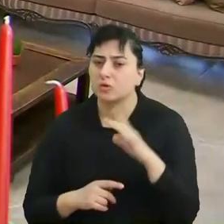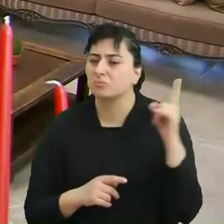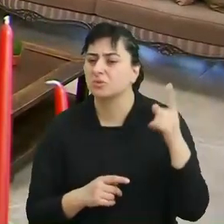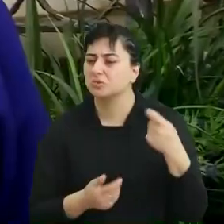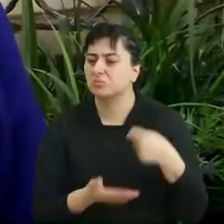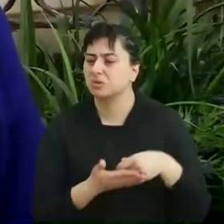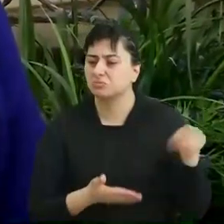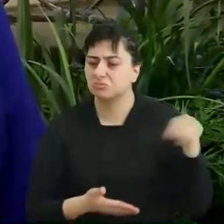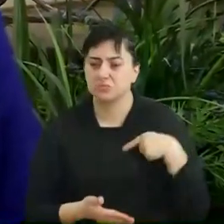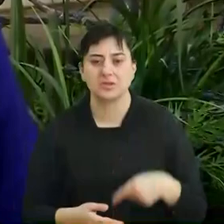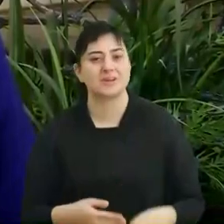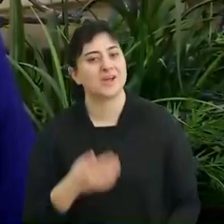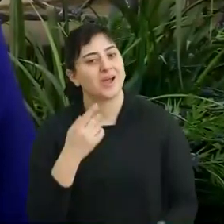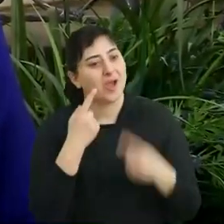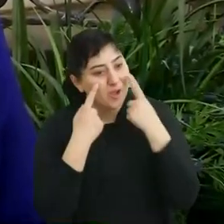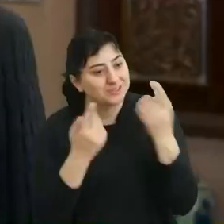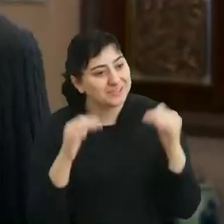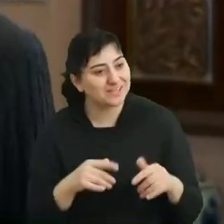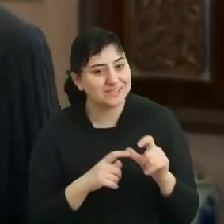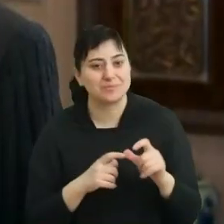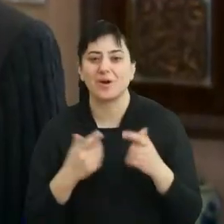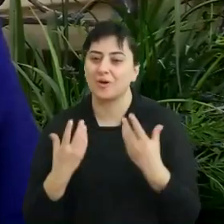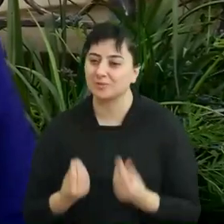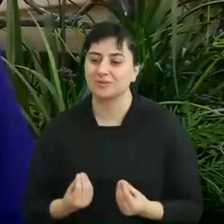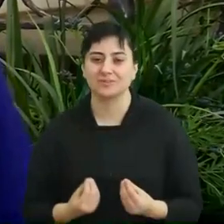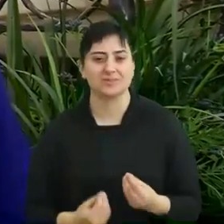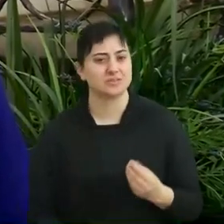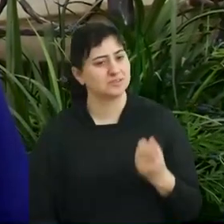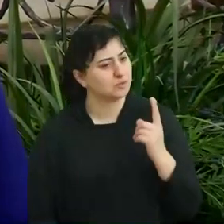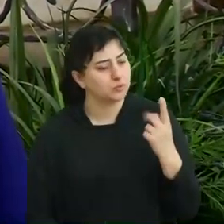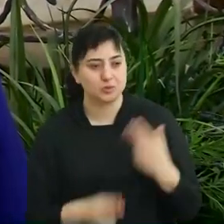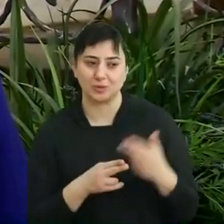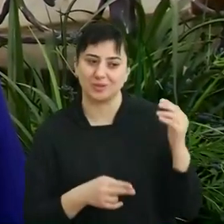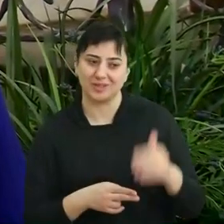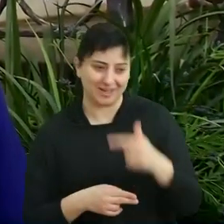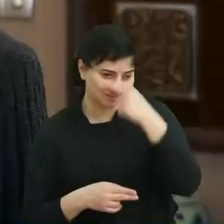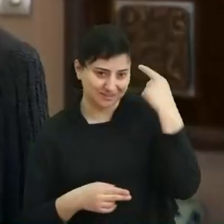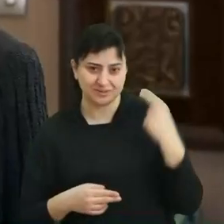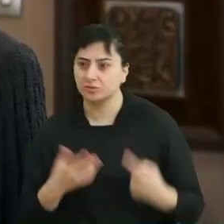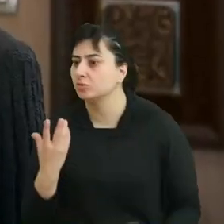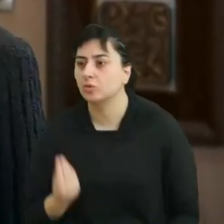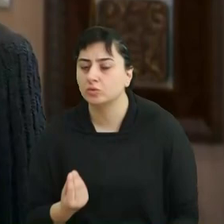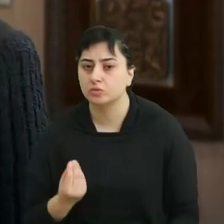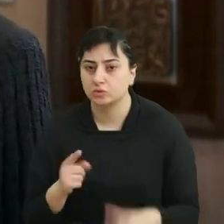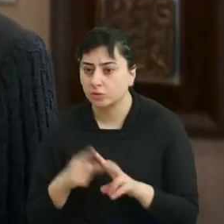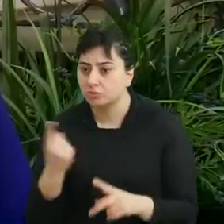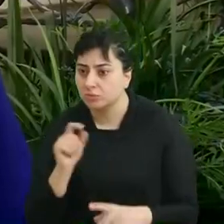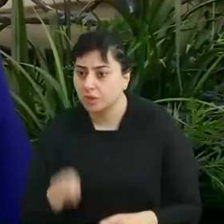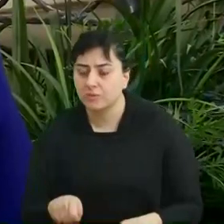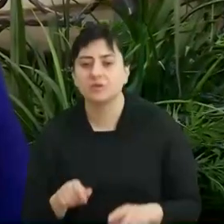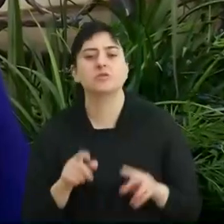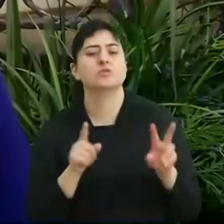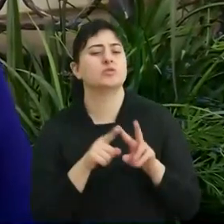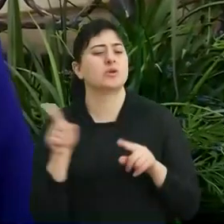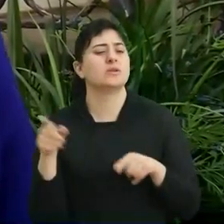Markete kadar gitmiş. He, hoş geldin Serp. Hoş bulduk babacığım. La Hızır gibi yetiştin ha. Ne oldu baba? Nurhan bir şey mi yaptı? Ha,